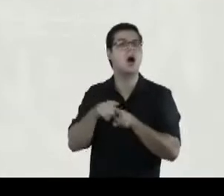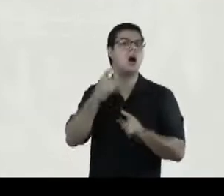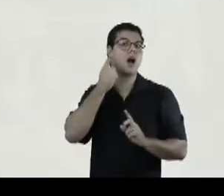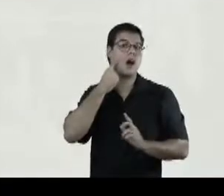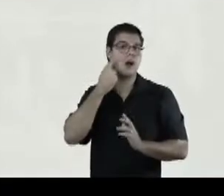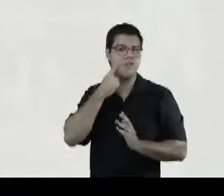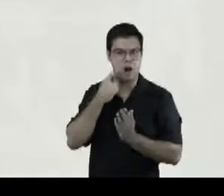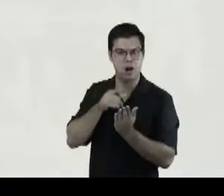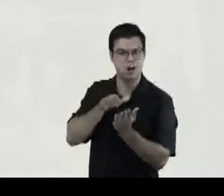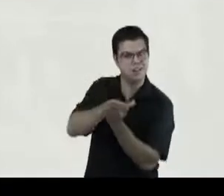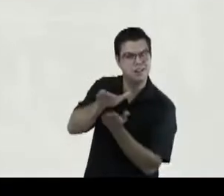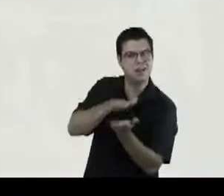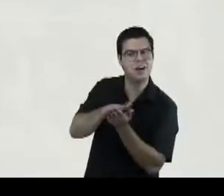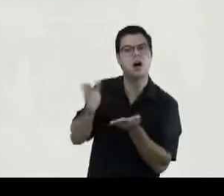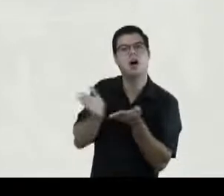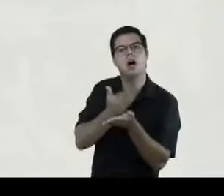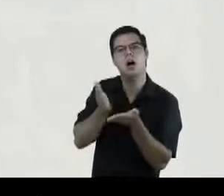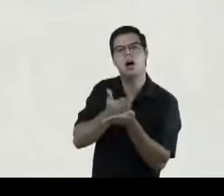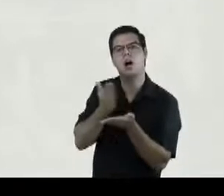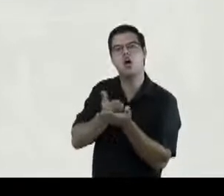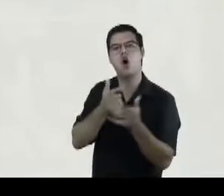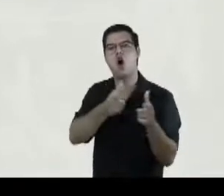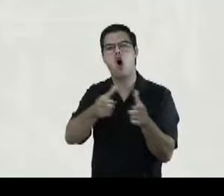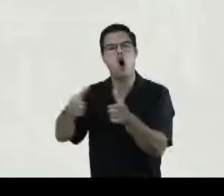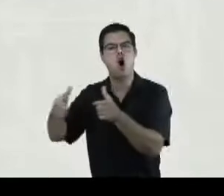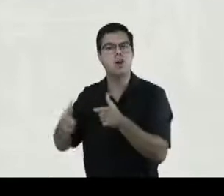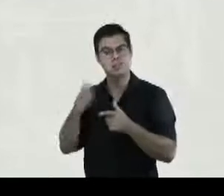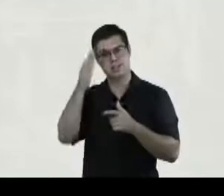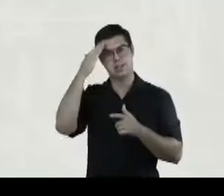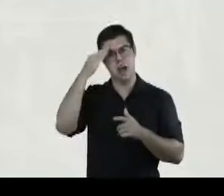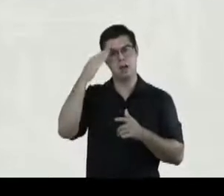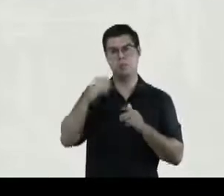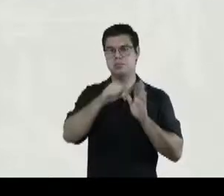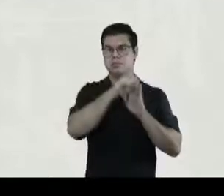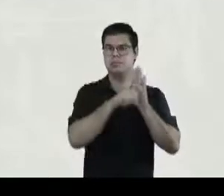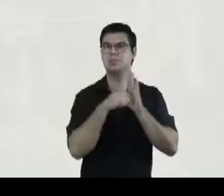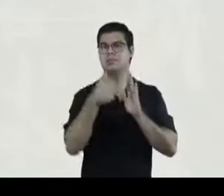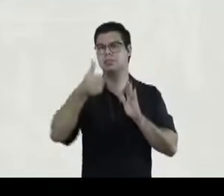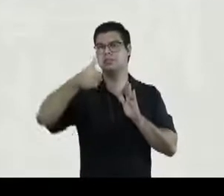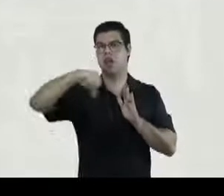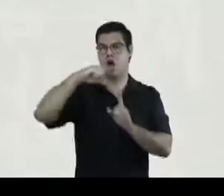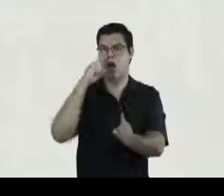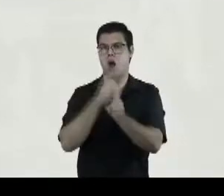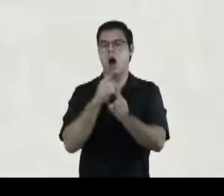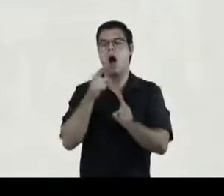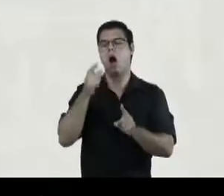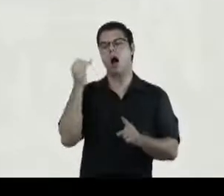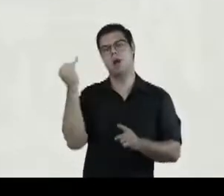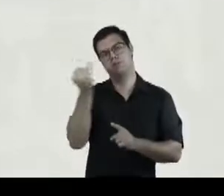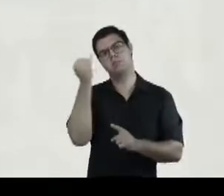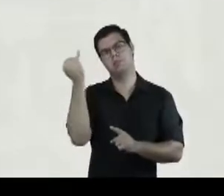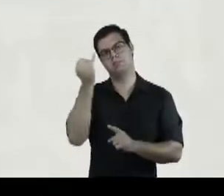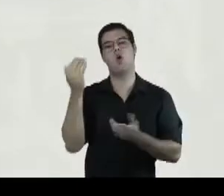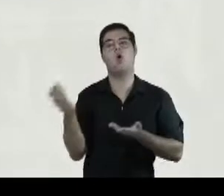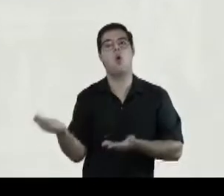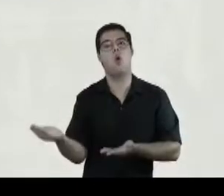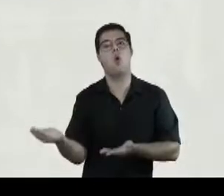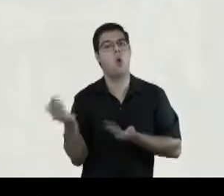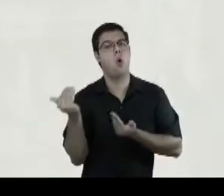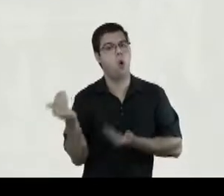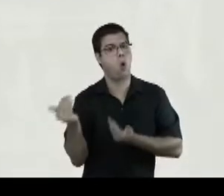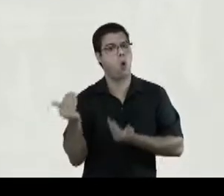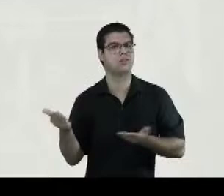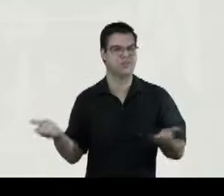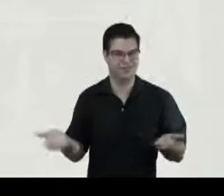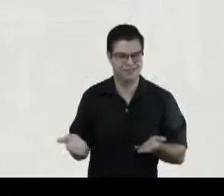est évidemment très important. Aujourd'hui, nos jeunes étudiants ne se rendent absolument pas compte de ce